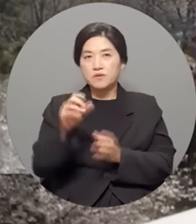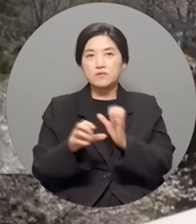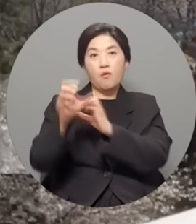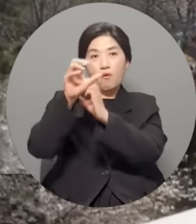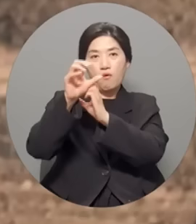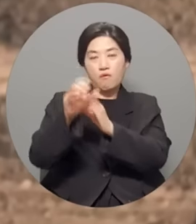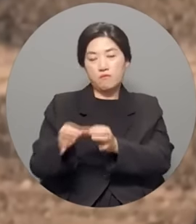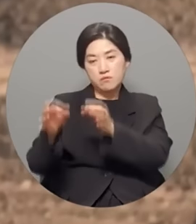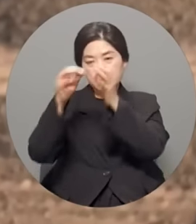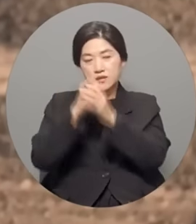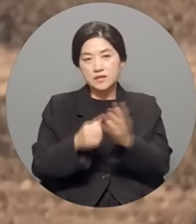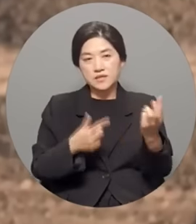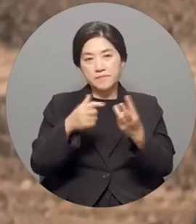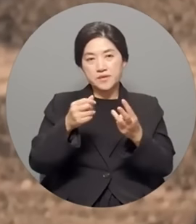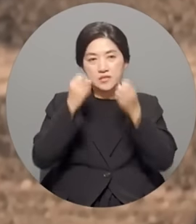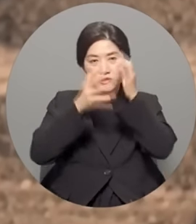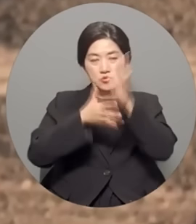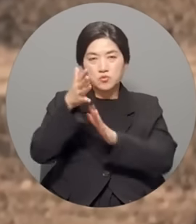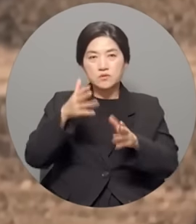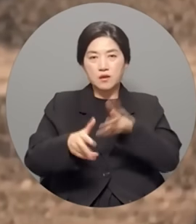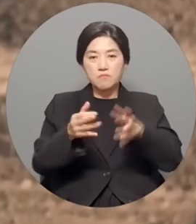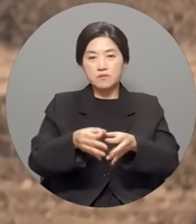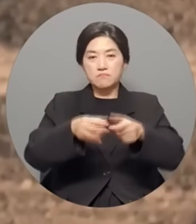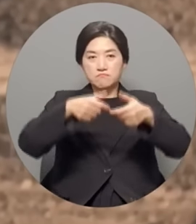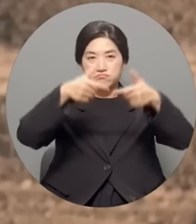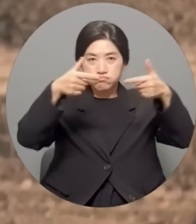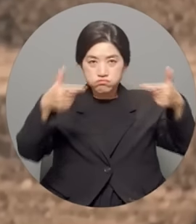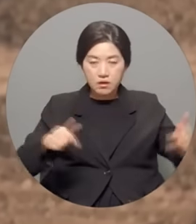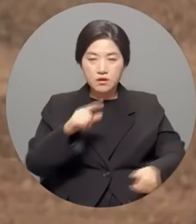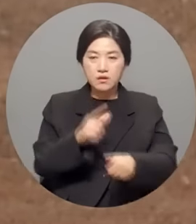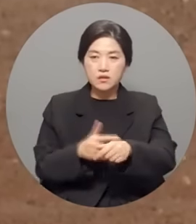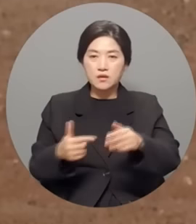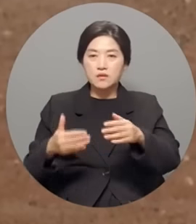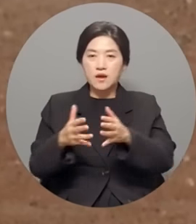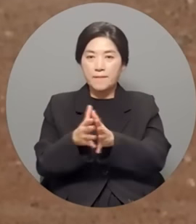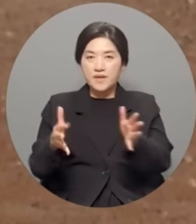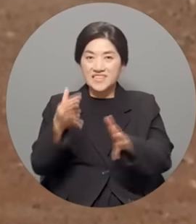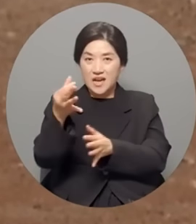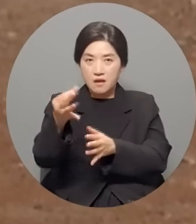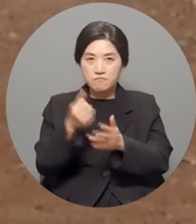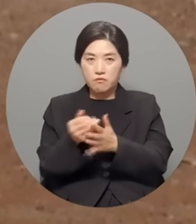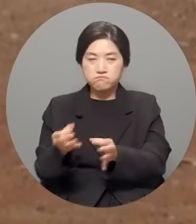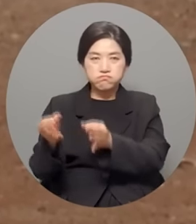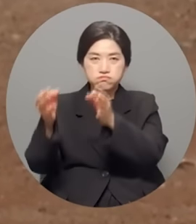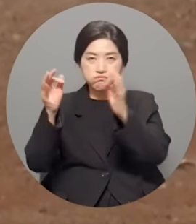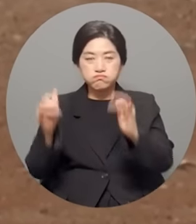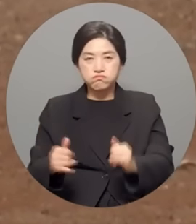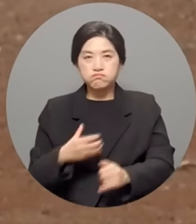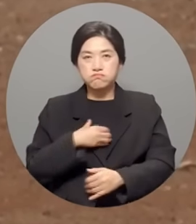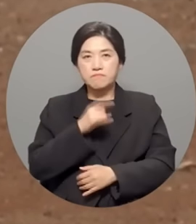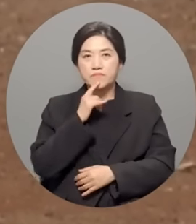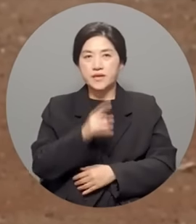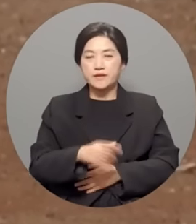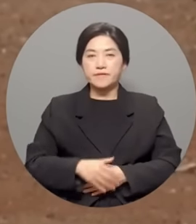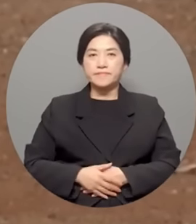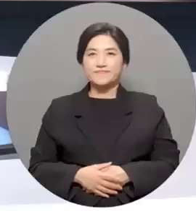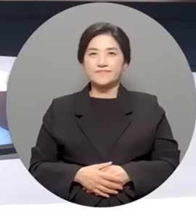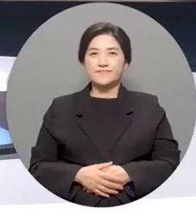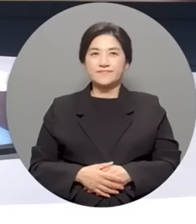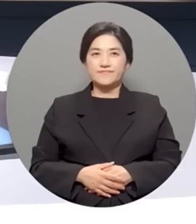3기 신도시 사업비 증가가 분양가 상승을 부채질할 수 있다는 우려가 나옵니다. MBC 뉴스